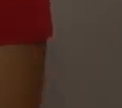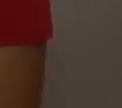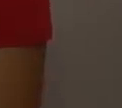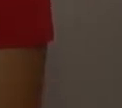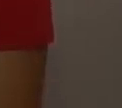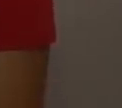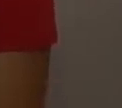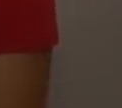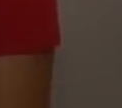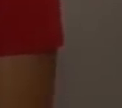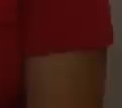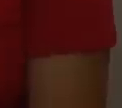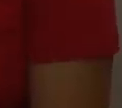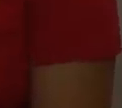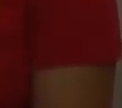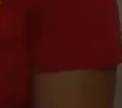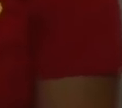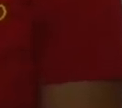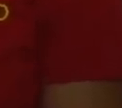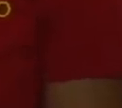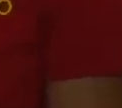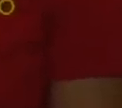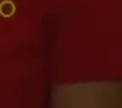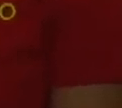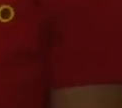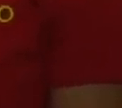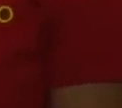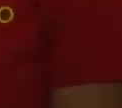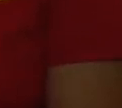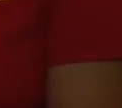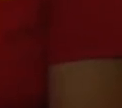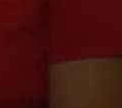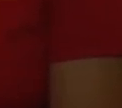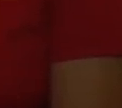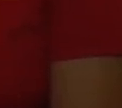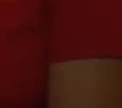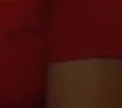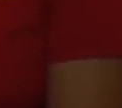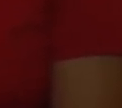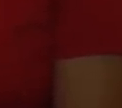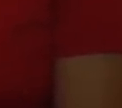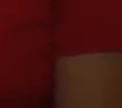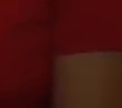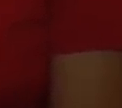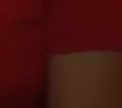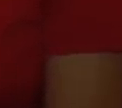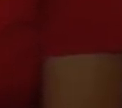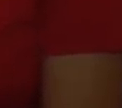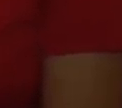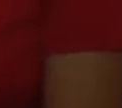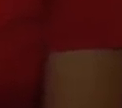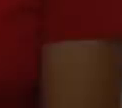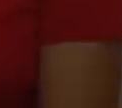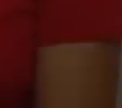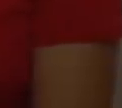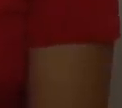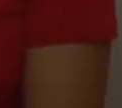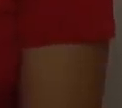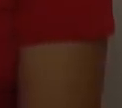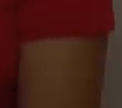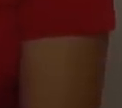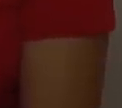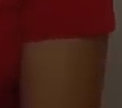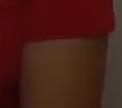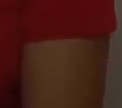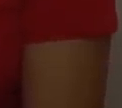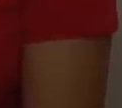sa? Na pinapaalis na nga ako para sila na tumira dun sa bahay. Willing naman ako, kaya lang gusto ko ma-finalize po, ma'am. Yung pong